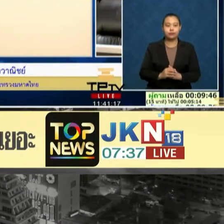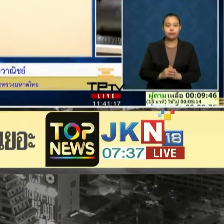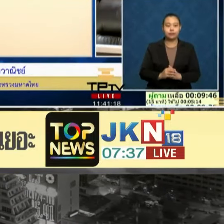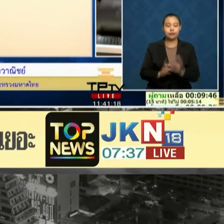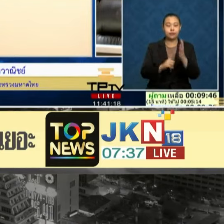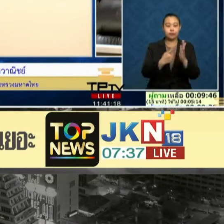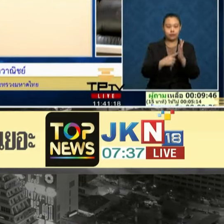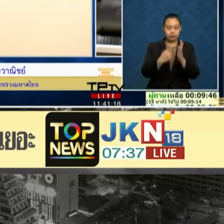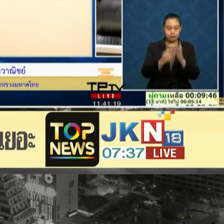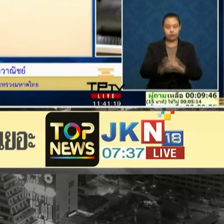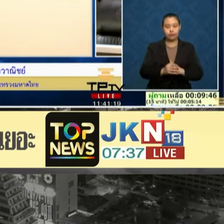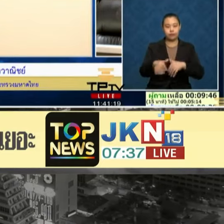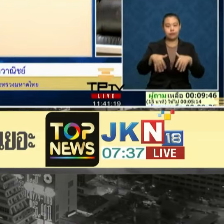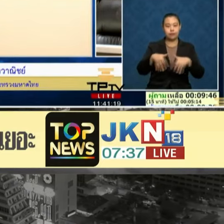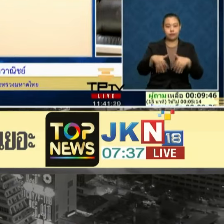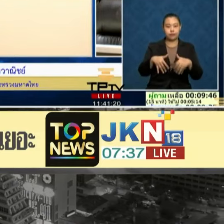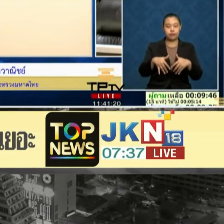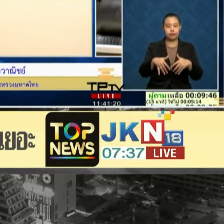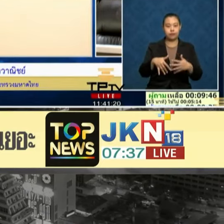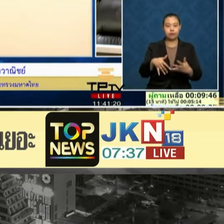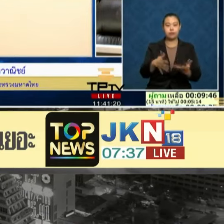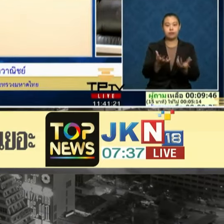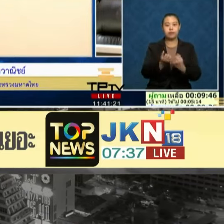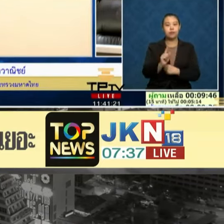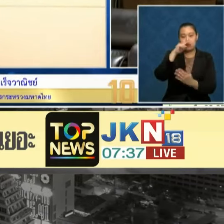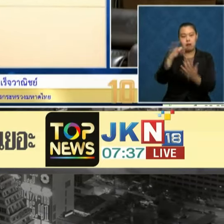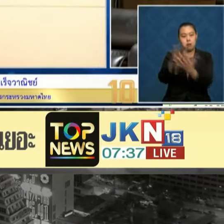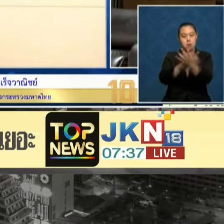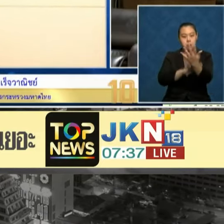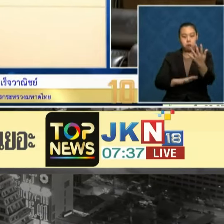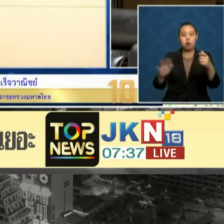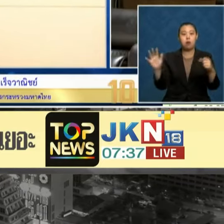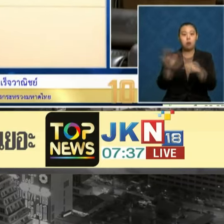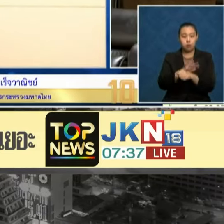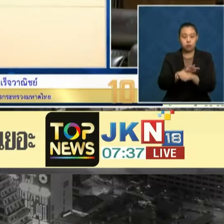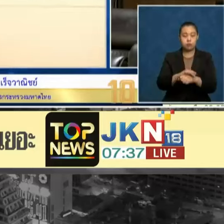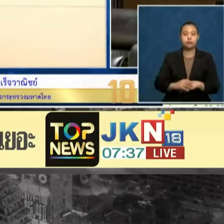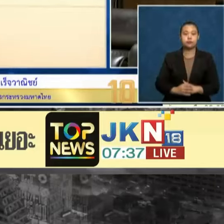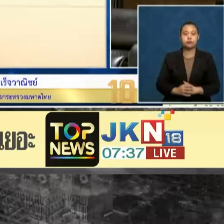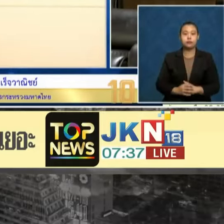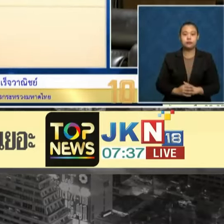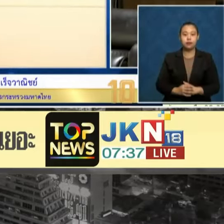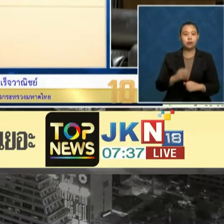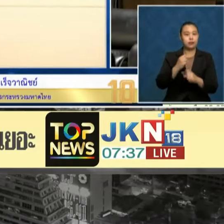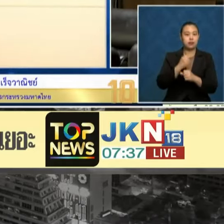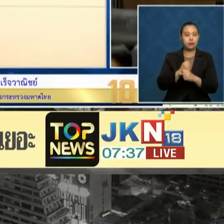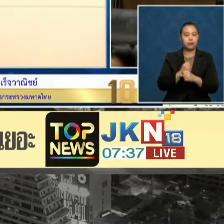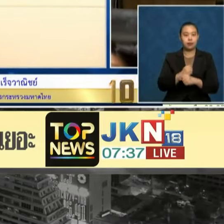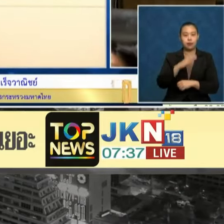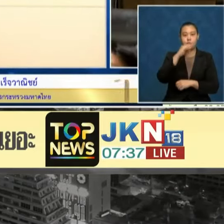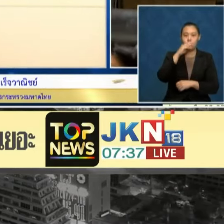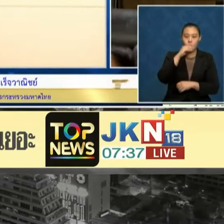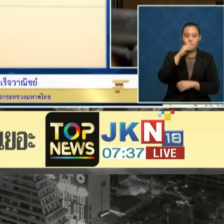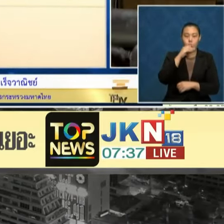อนท้ายนะก็ยังตอกกลับไปอีกนะว่ารัฐบาลพยายามทำเรื่องนี้อย่างดีที่สุดแล้วฝ่ายค้านน่ะ